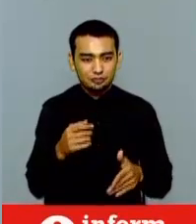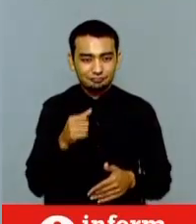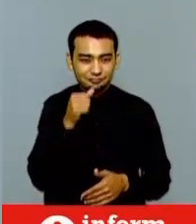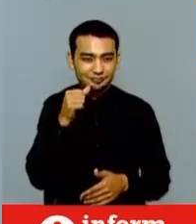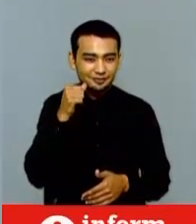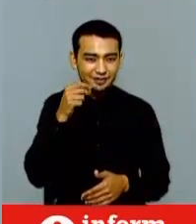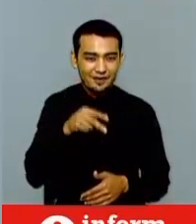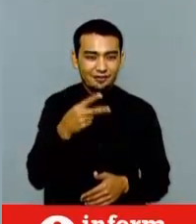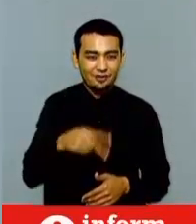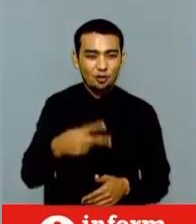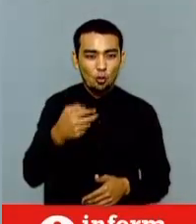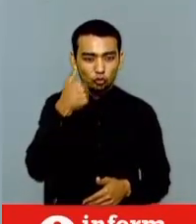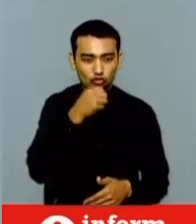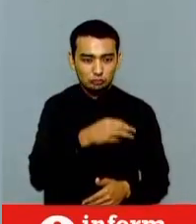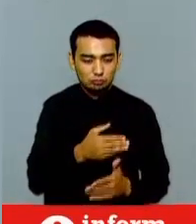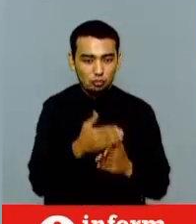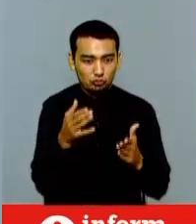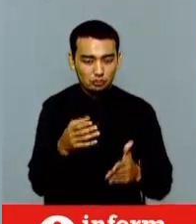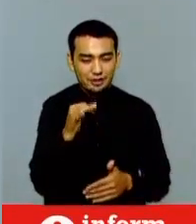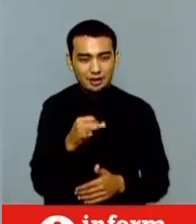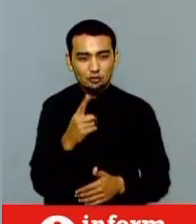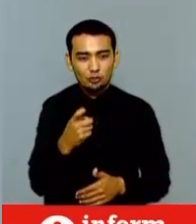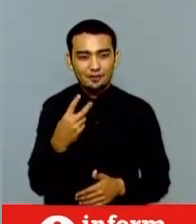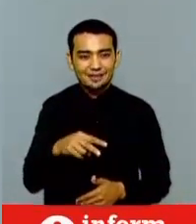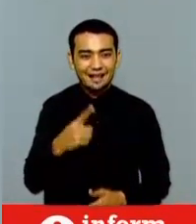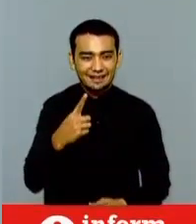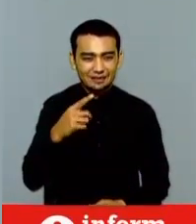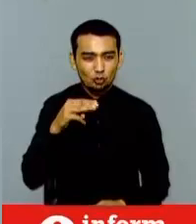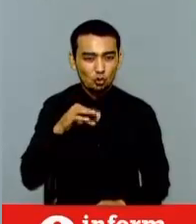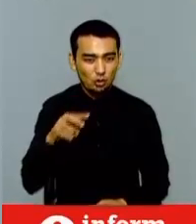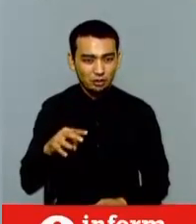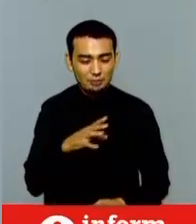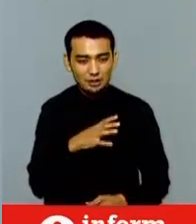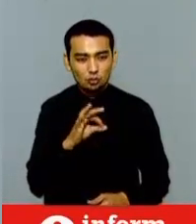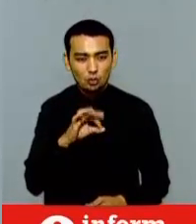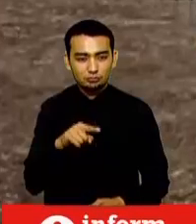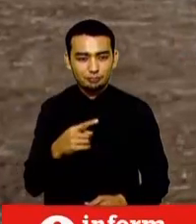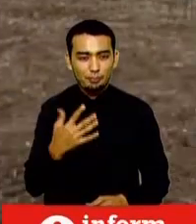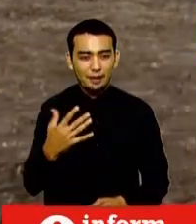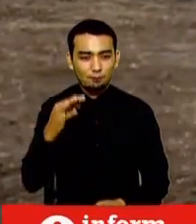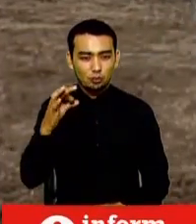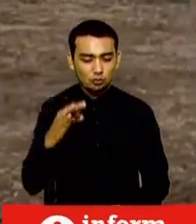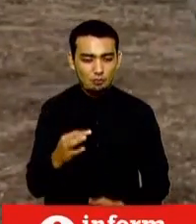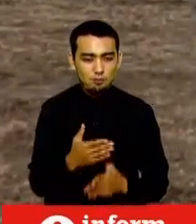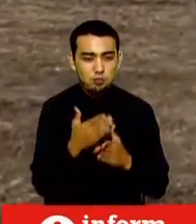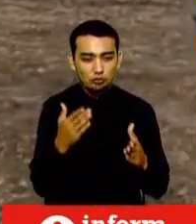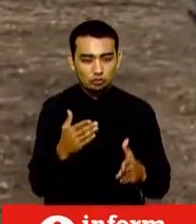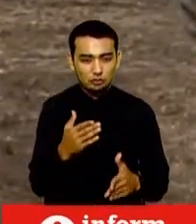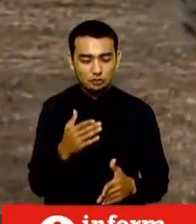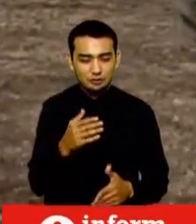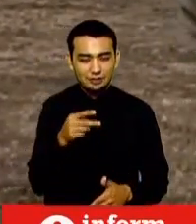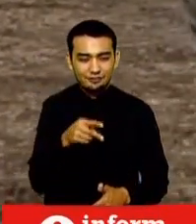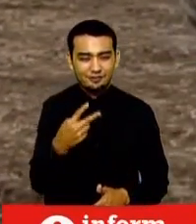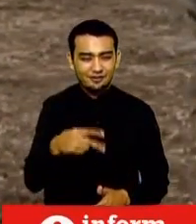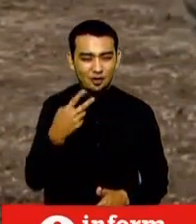периодом 2022 года, и 191 тысяча тонн нитрата аммония, что на 0,5% больше по сравнению с